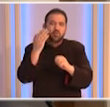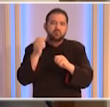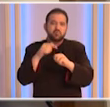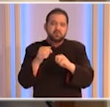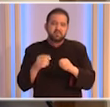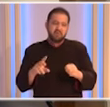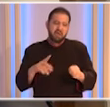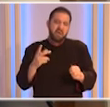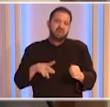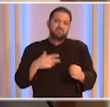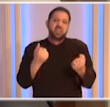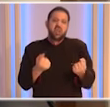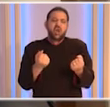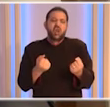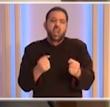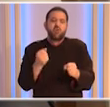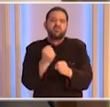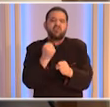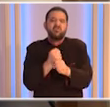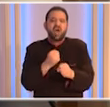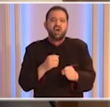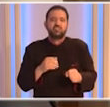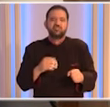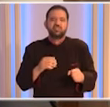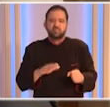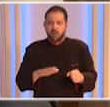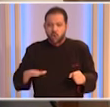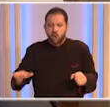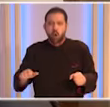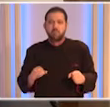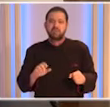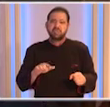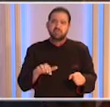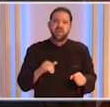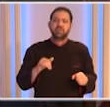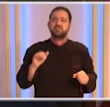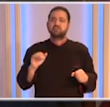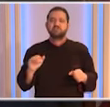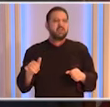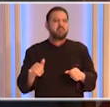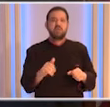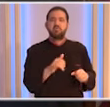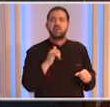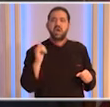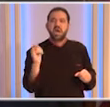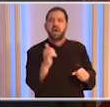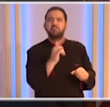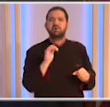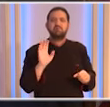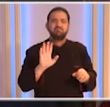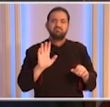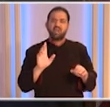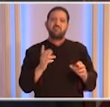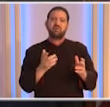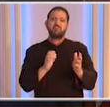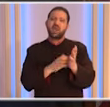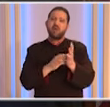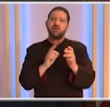legați de copii. Plimbări în sănătăți, să-și facă toate plăcerile mufturi. Chiar vreau să vă întreb de ce am ajuns la un